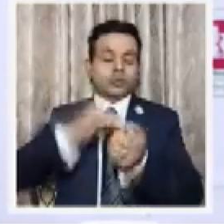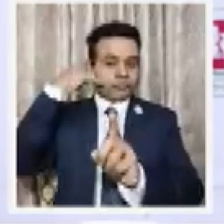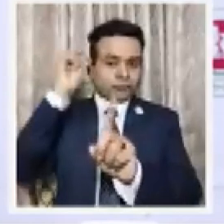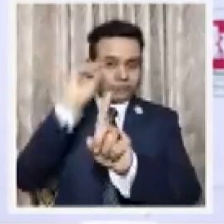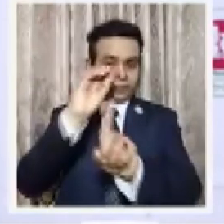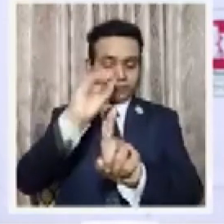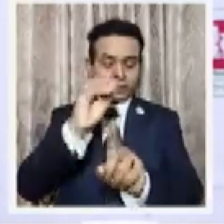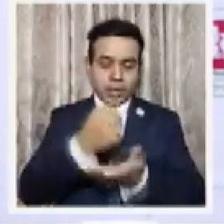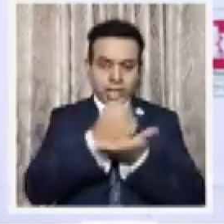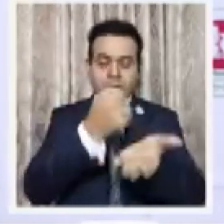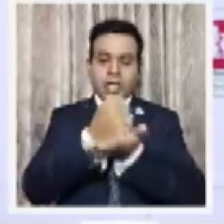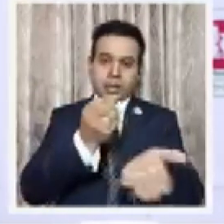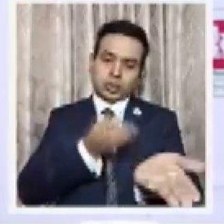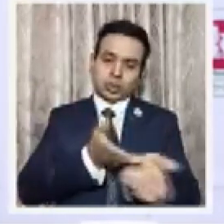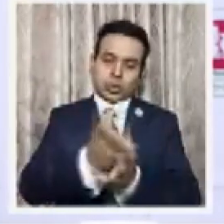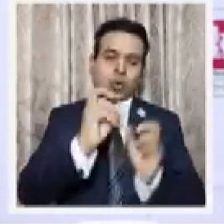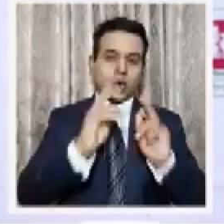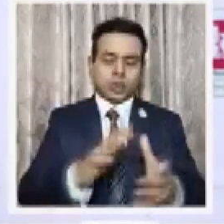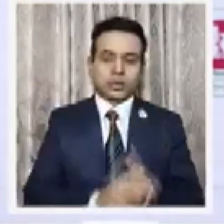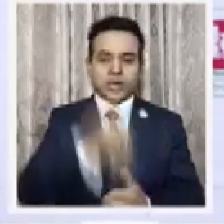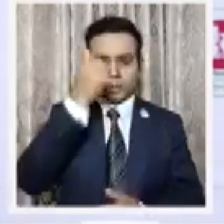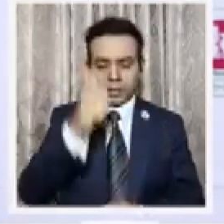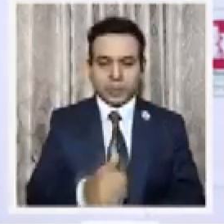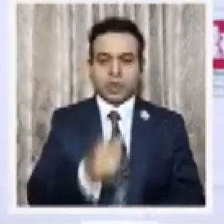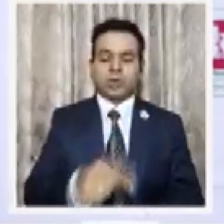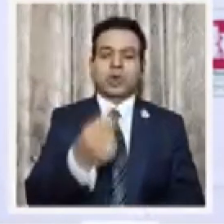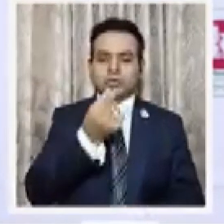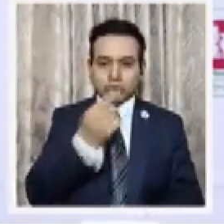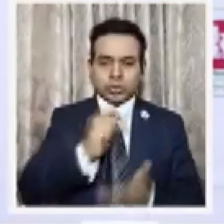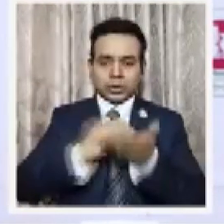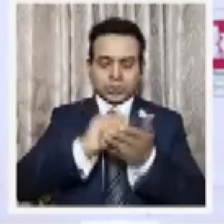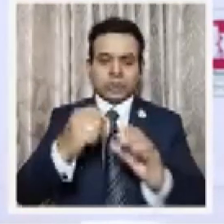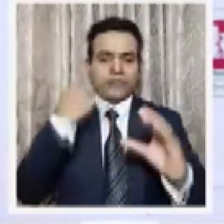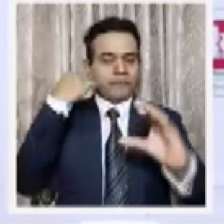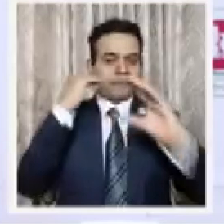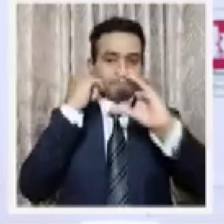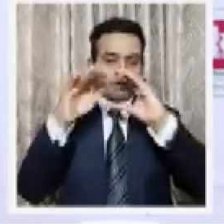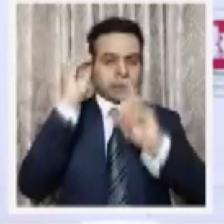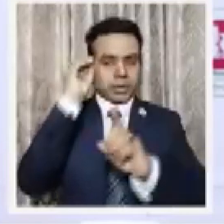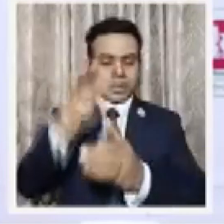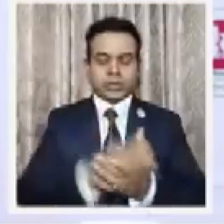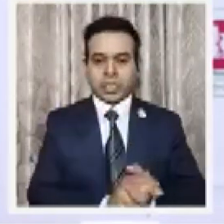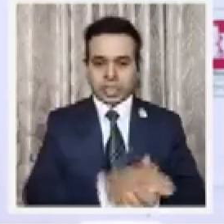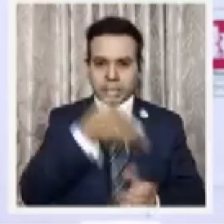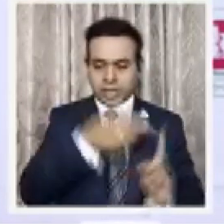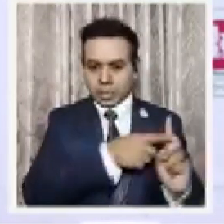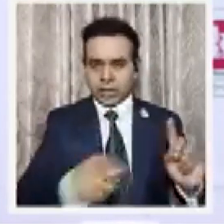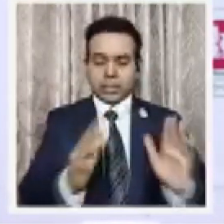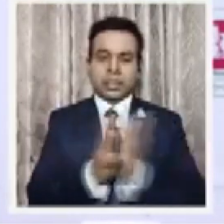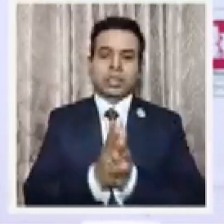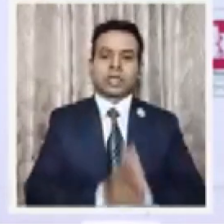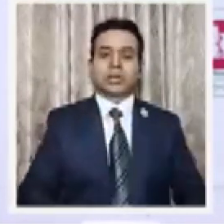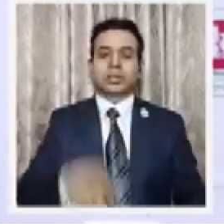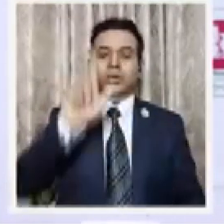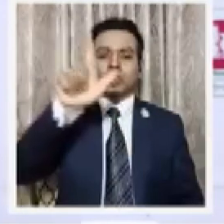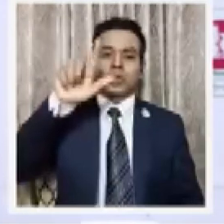মা টেলিহেলথ সেন্টার চালু করা হয়, যার মাধ্যমে গর্ভবতী মা ও শিশুদের বিশেষজ্ঞ চিকিৎসকদের দ্বারা চিকিৎসা সেবা প্রদান,